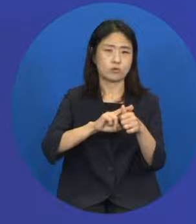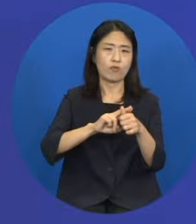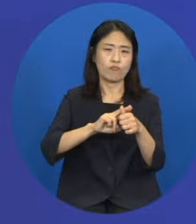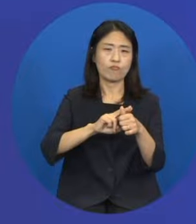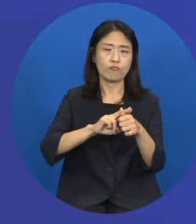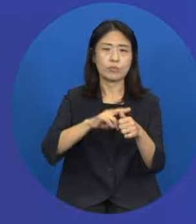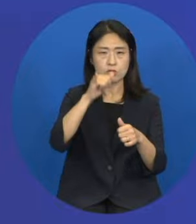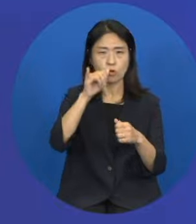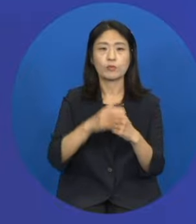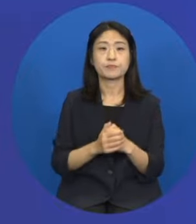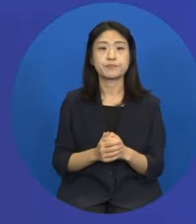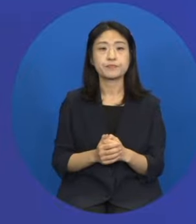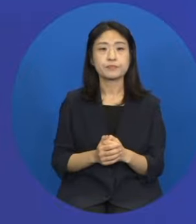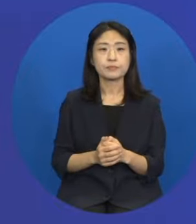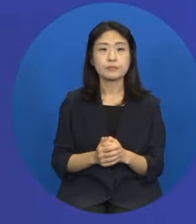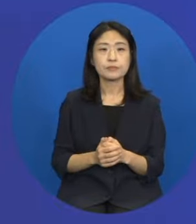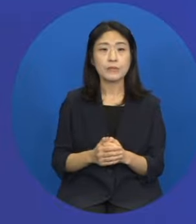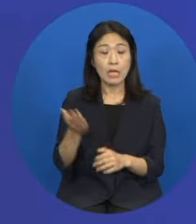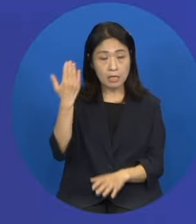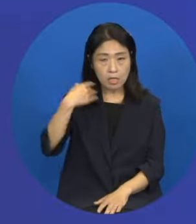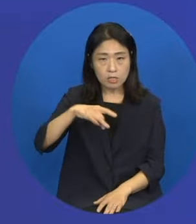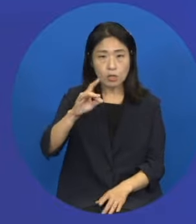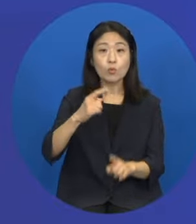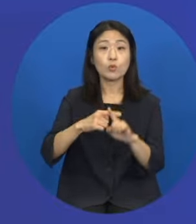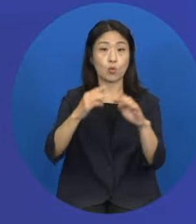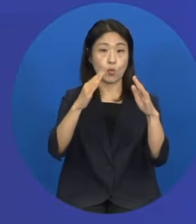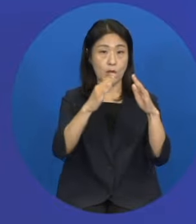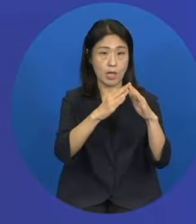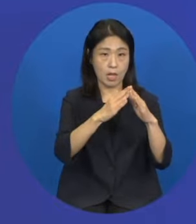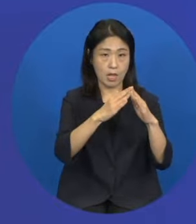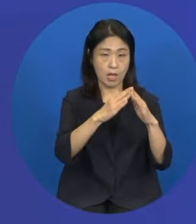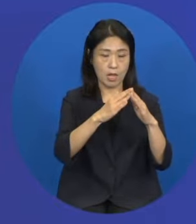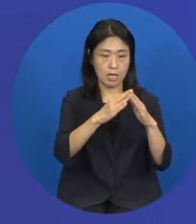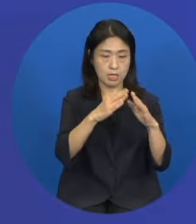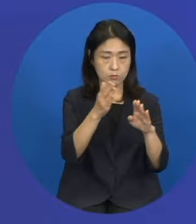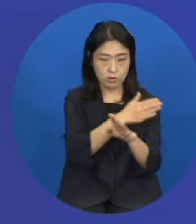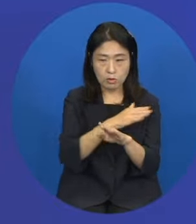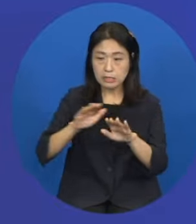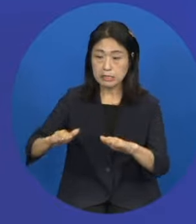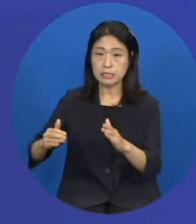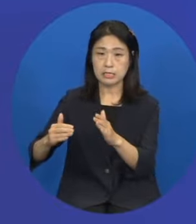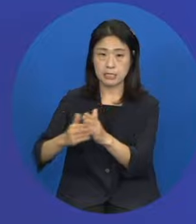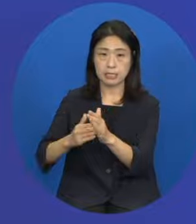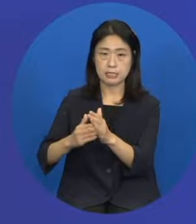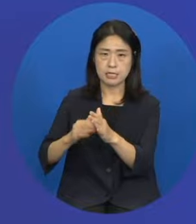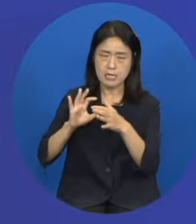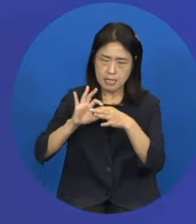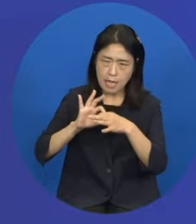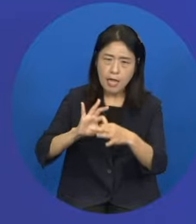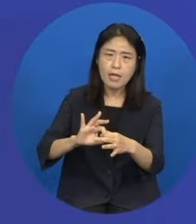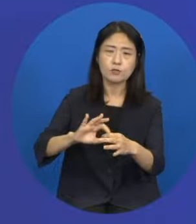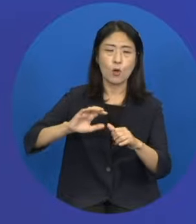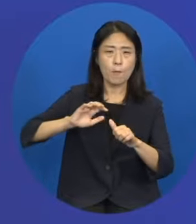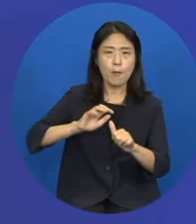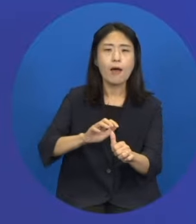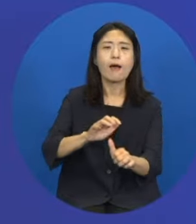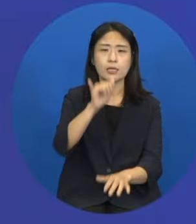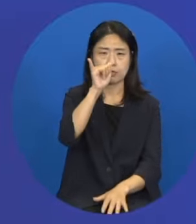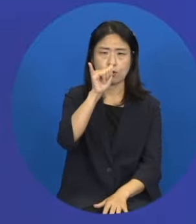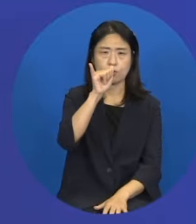이것은 초대교회 때부터 지금까지 오늘날까지 계속 있어 왔고요, 오늘